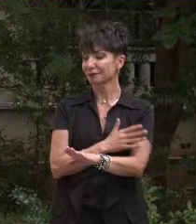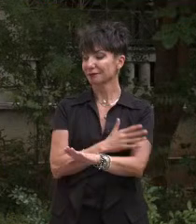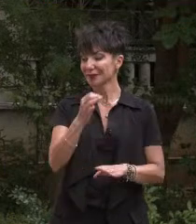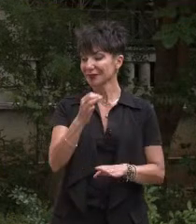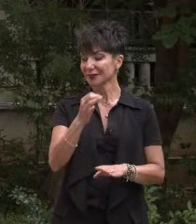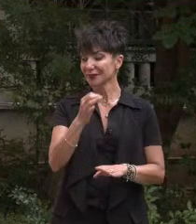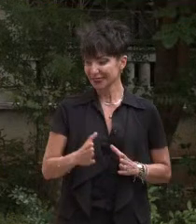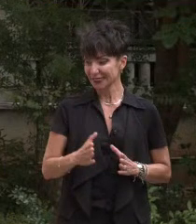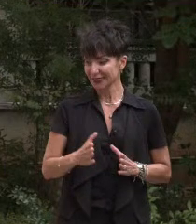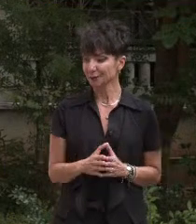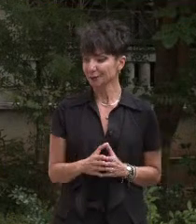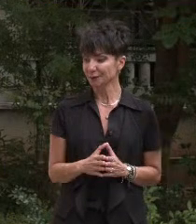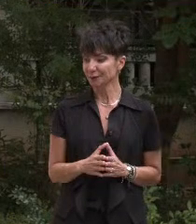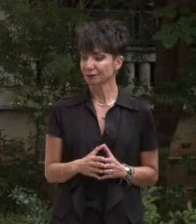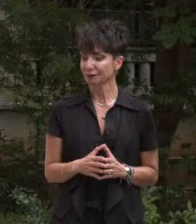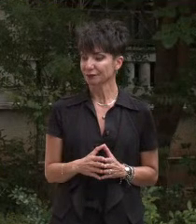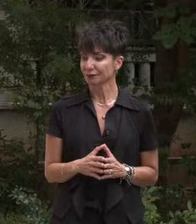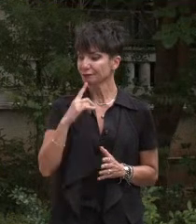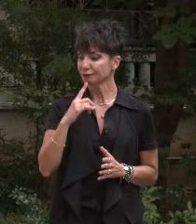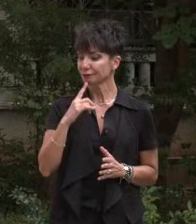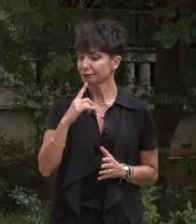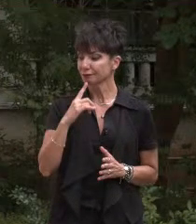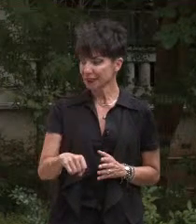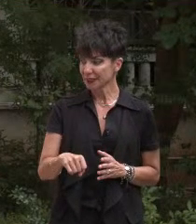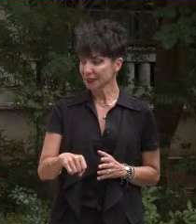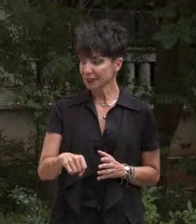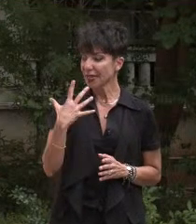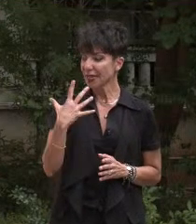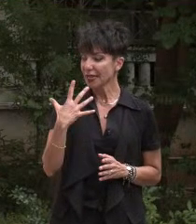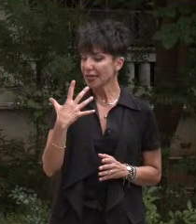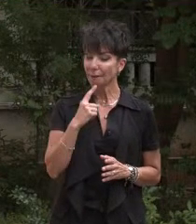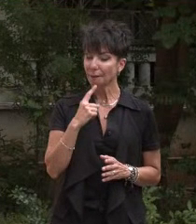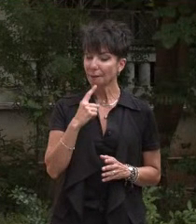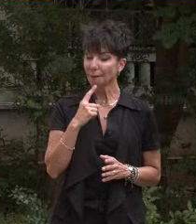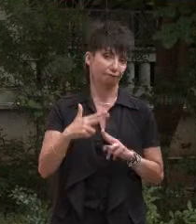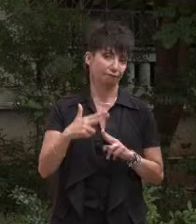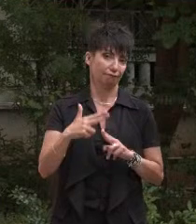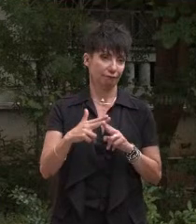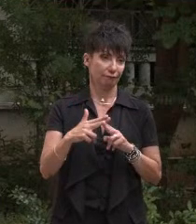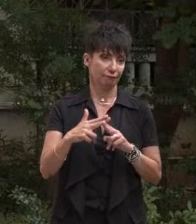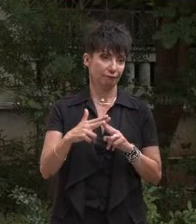ομιλία μου, έχουμε ιδιαίτερη δόση βαρύτητα